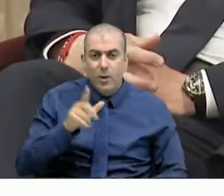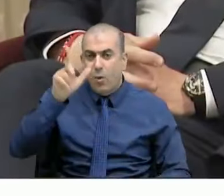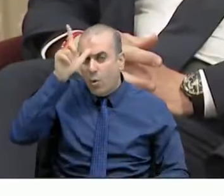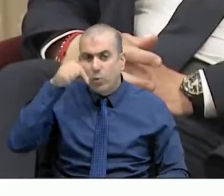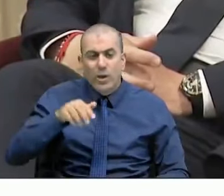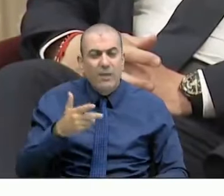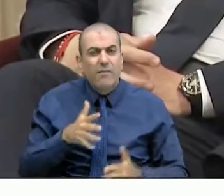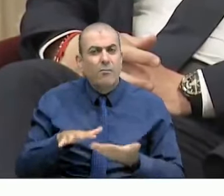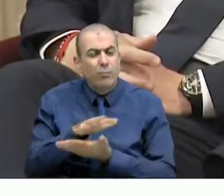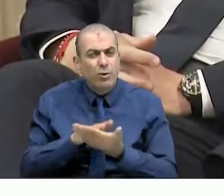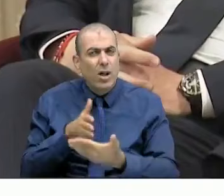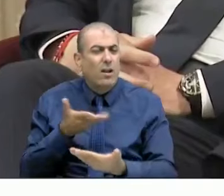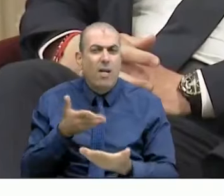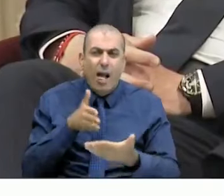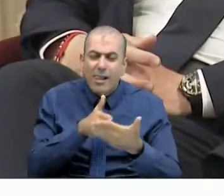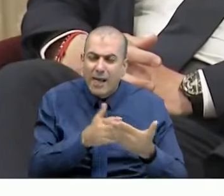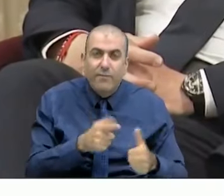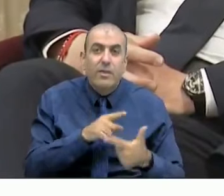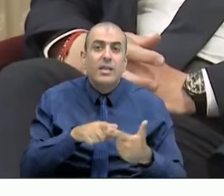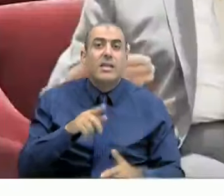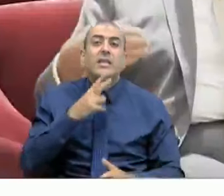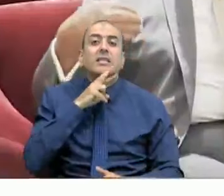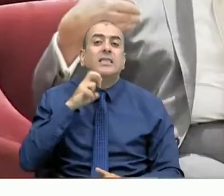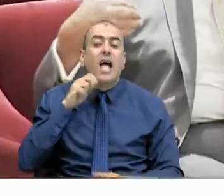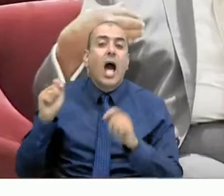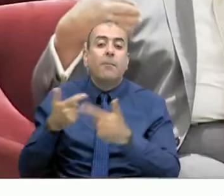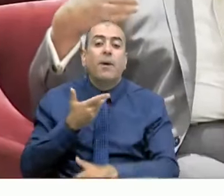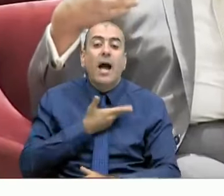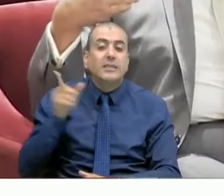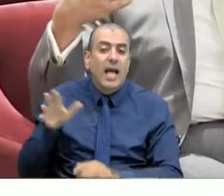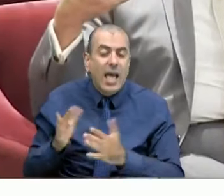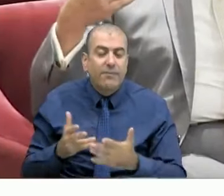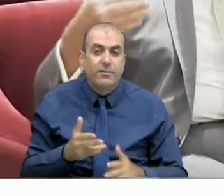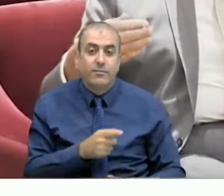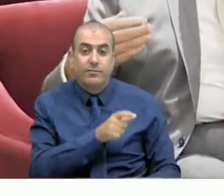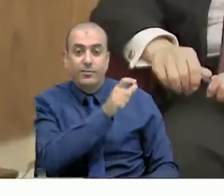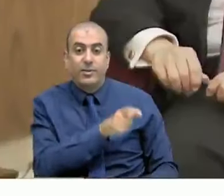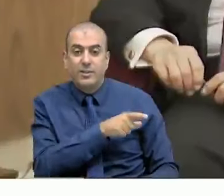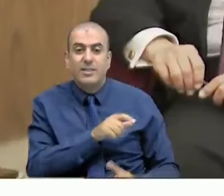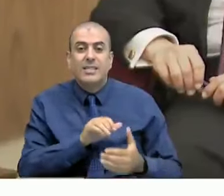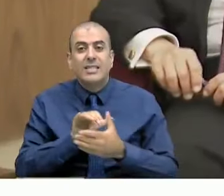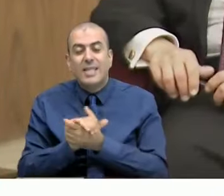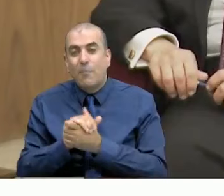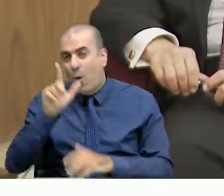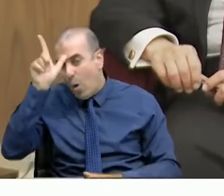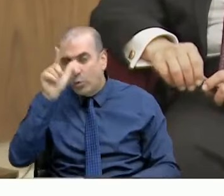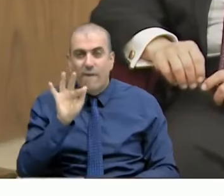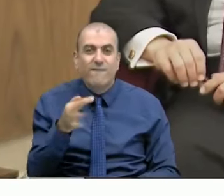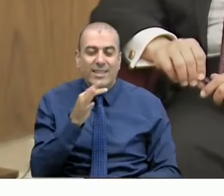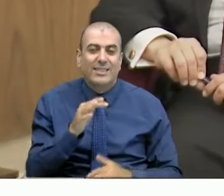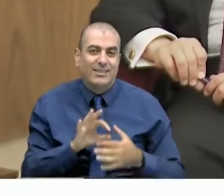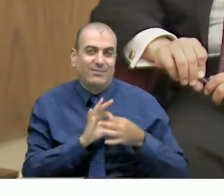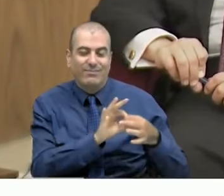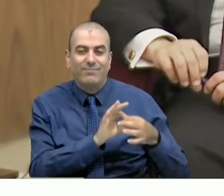المنطقه والحرب الاسرائيليه على قطاع غزه وقال الملقي بحضور رئيس لجنه الصداقه الاردنيه الفرنسيه ال العين عيسى